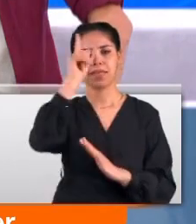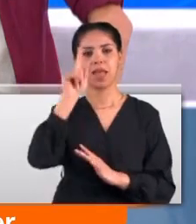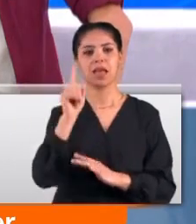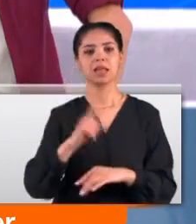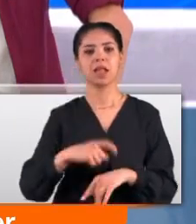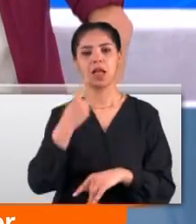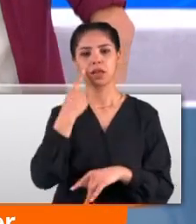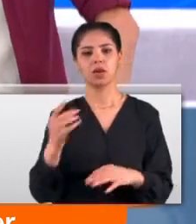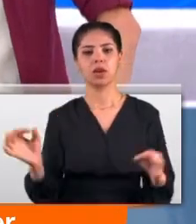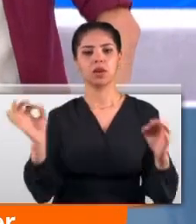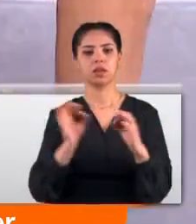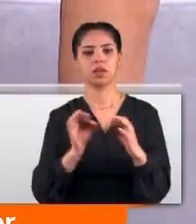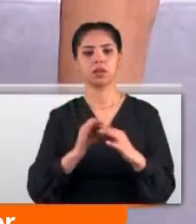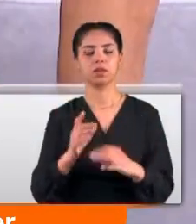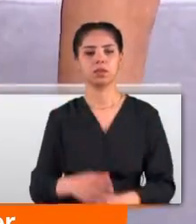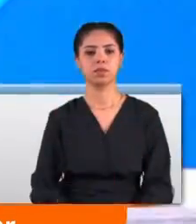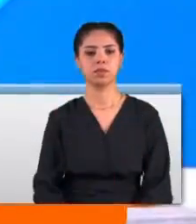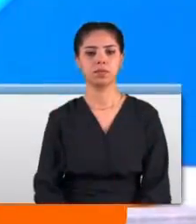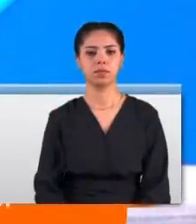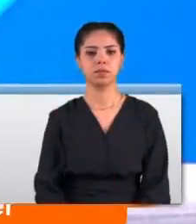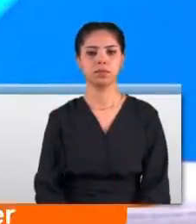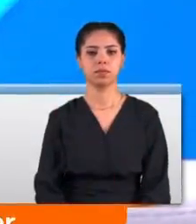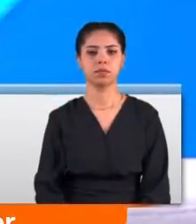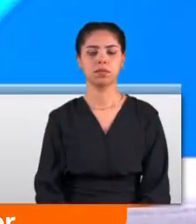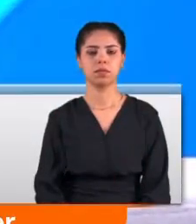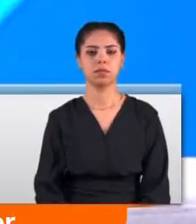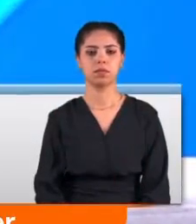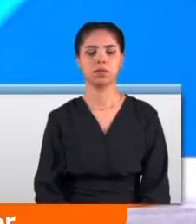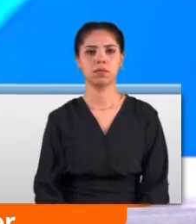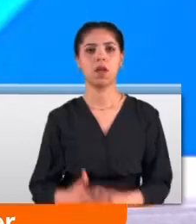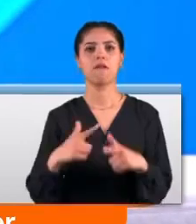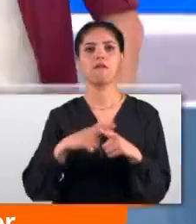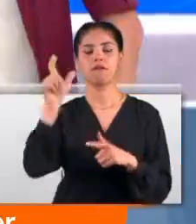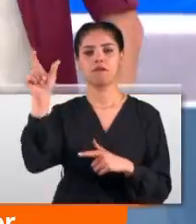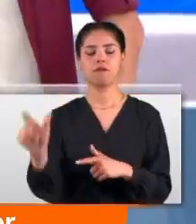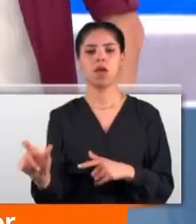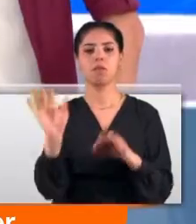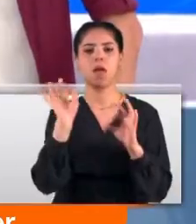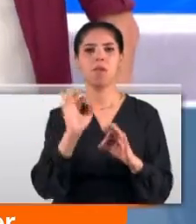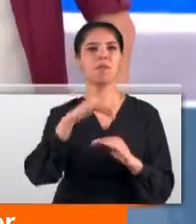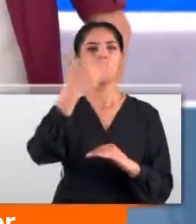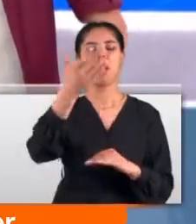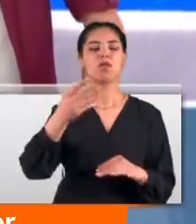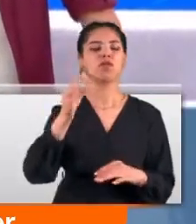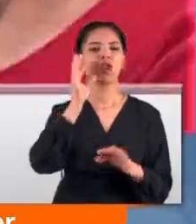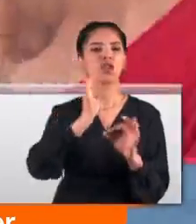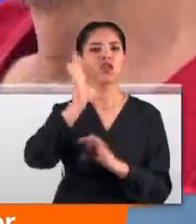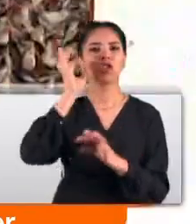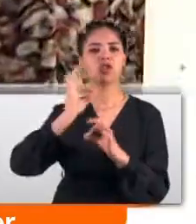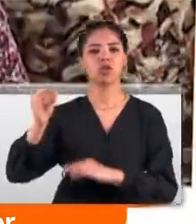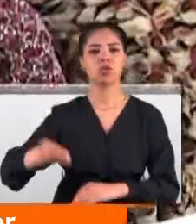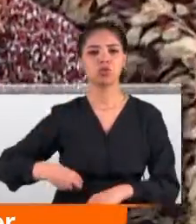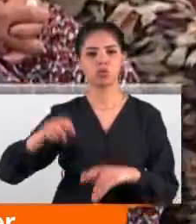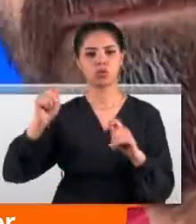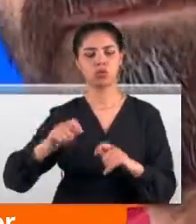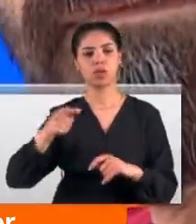zamanlara denk getiriyordu. Allah senin belanı versin. Sanırım ben aralarında bir ilişki var. Fatma Burhan'sa ısrarla başkalarını suçlamaya devam etti. Selam Bey,